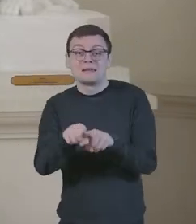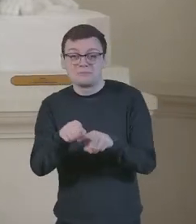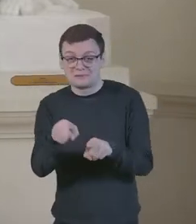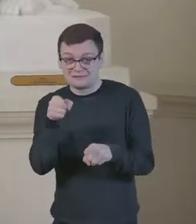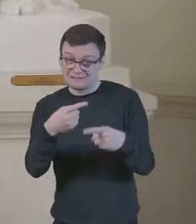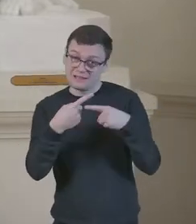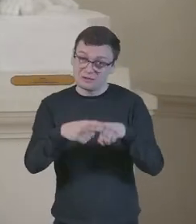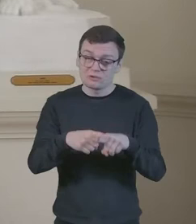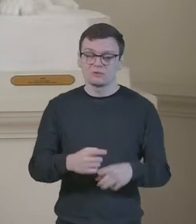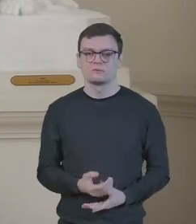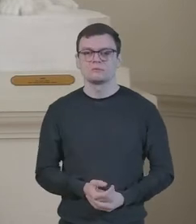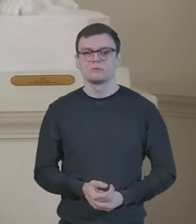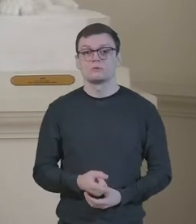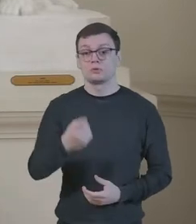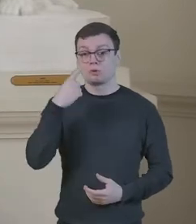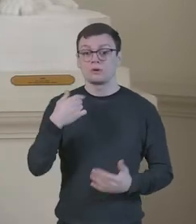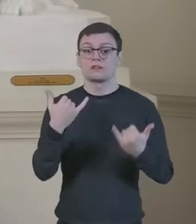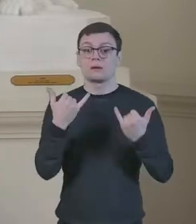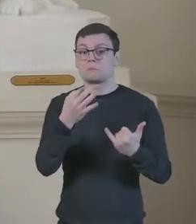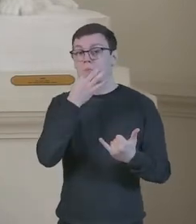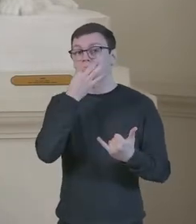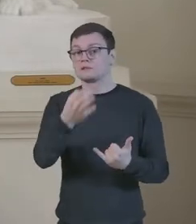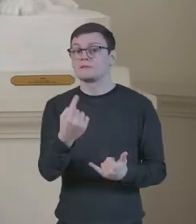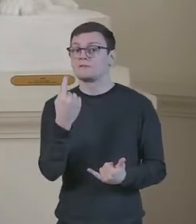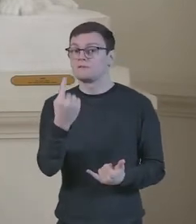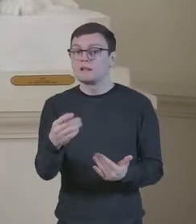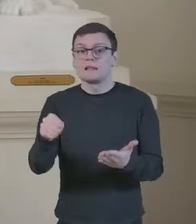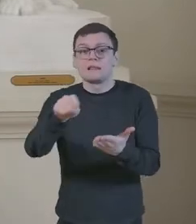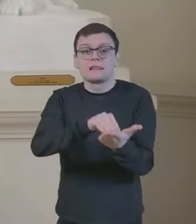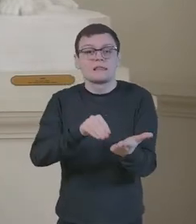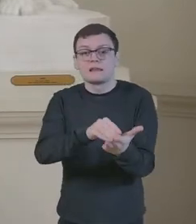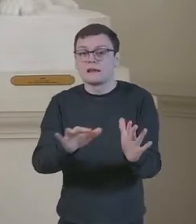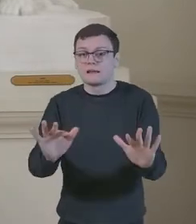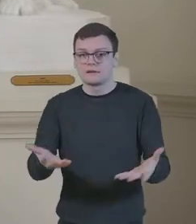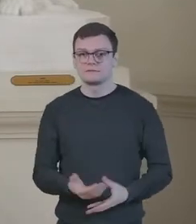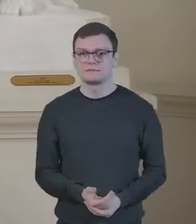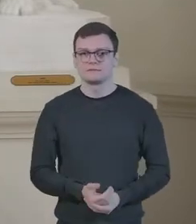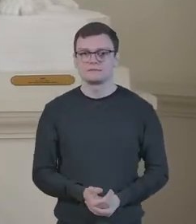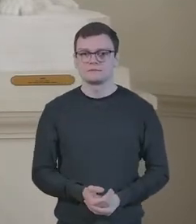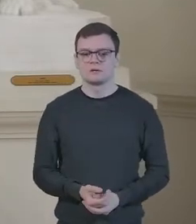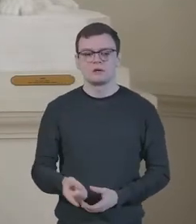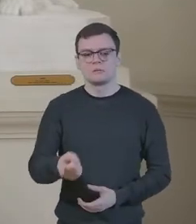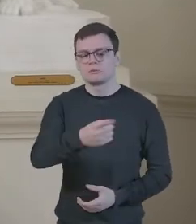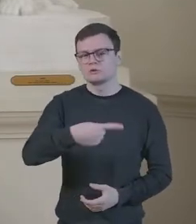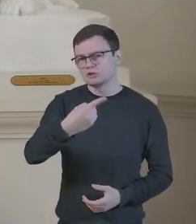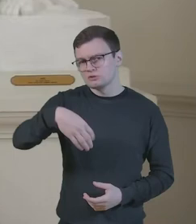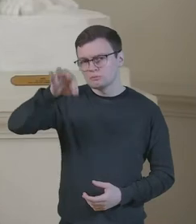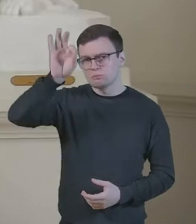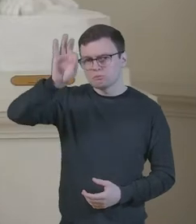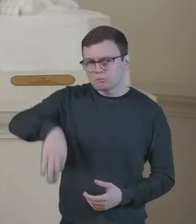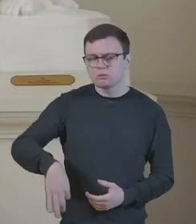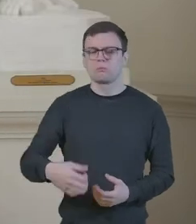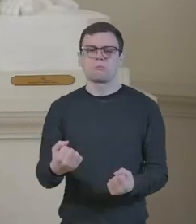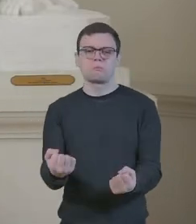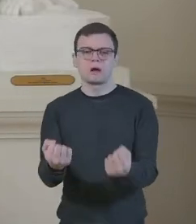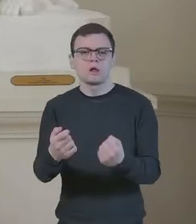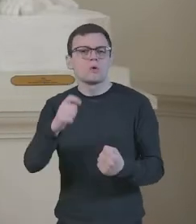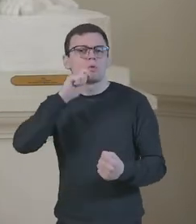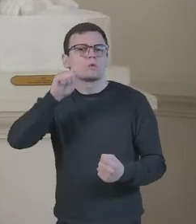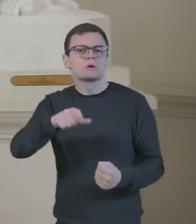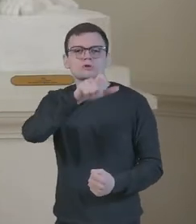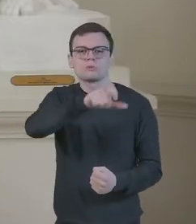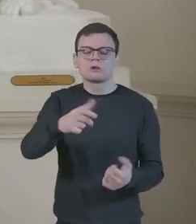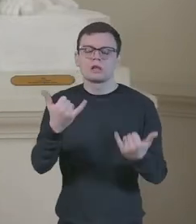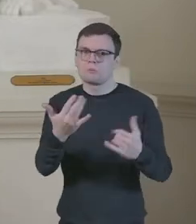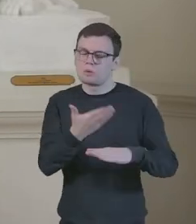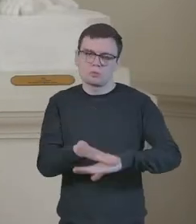saugumo, baigiant ekonominiais klausimais. Ir aš norėčiau pasinaudoti šią galimybę dar kartą išreikšti mūsų